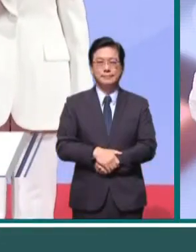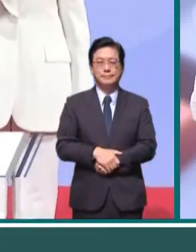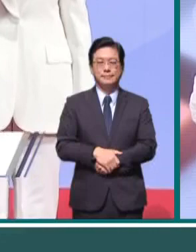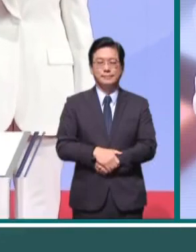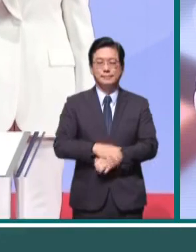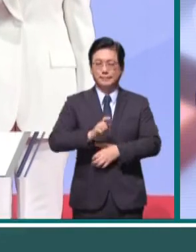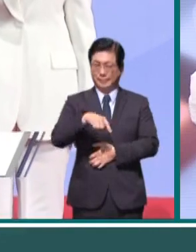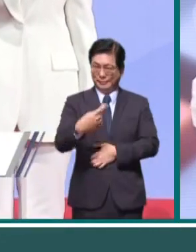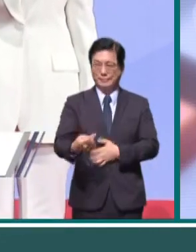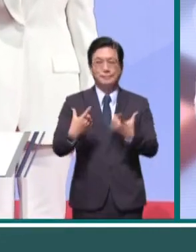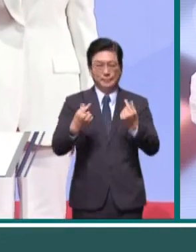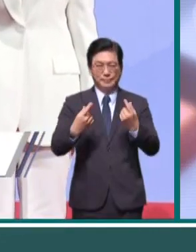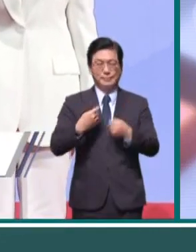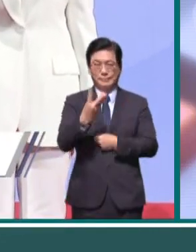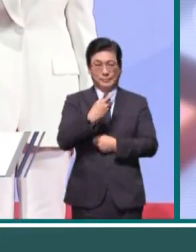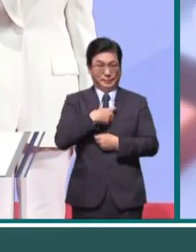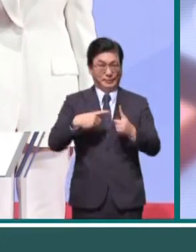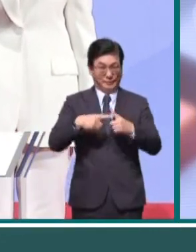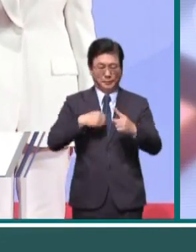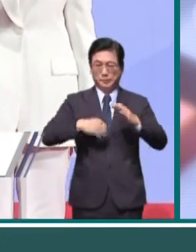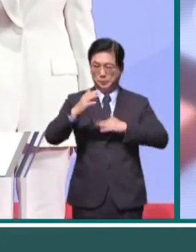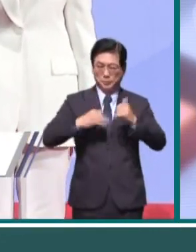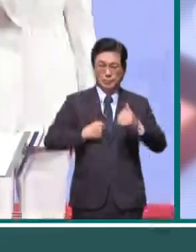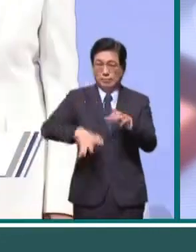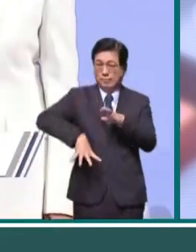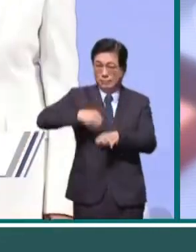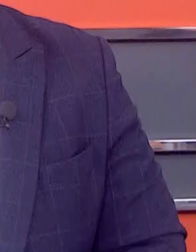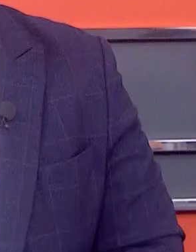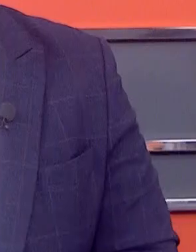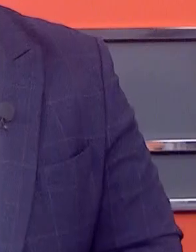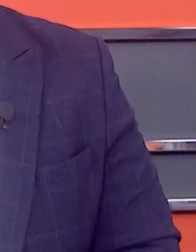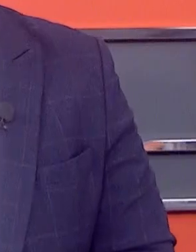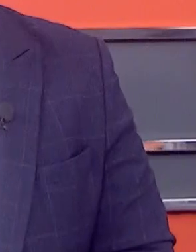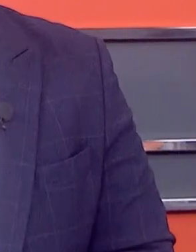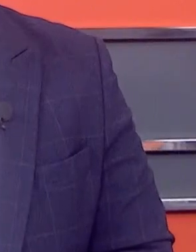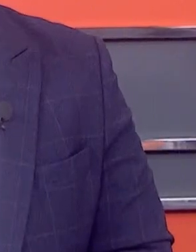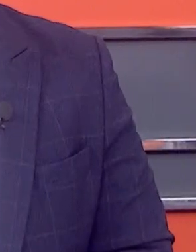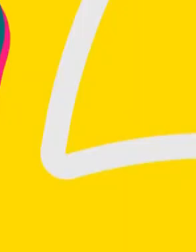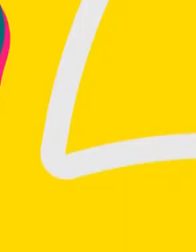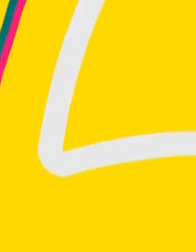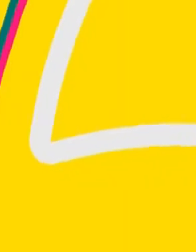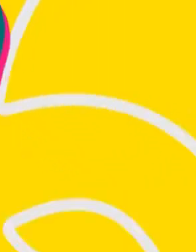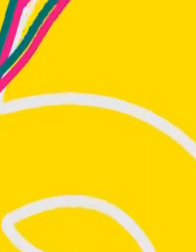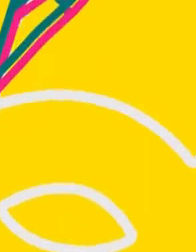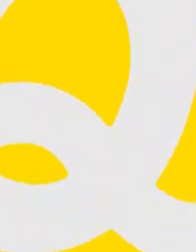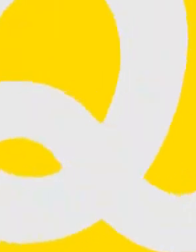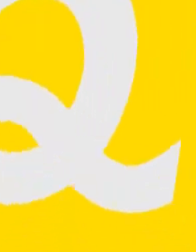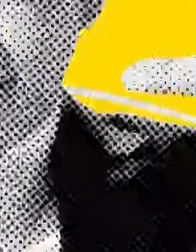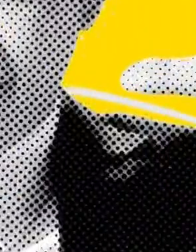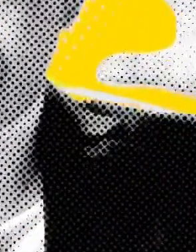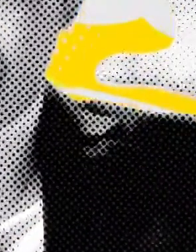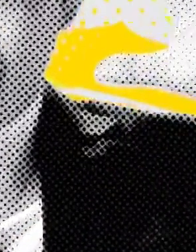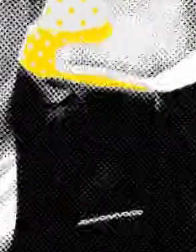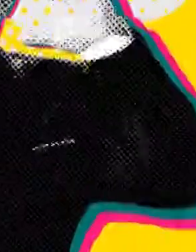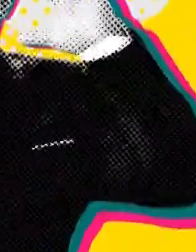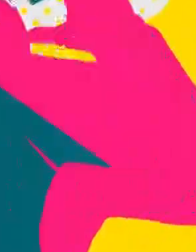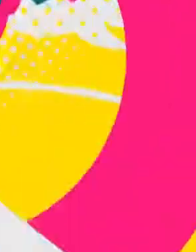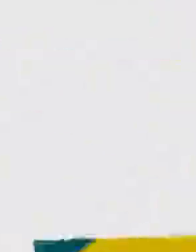到最大的这样子的一个位阶的候选人 休息一下，马上回来。